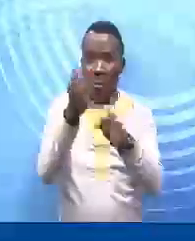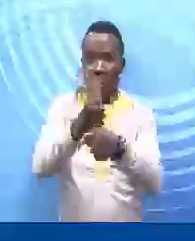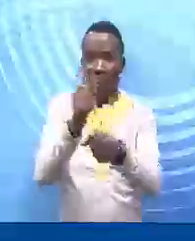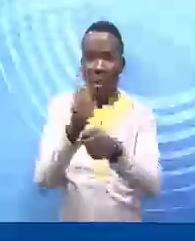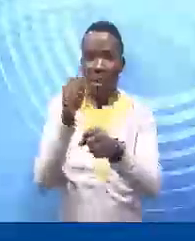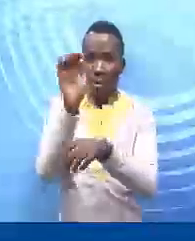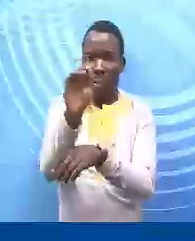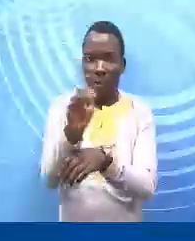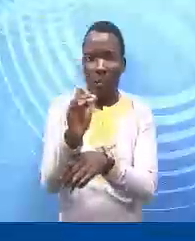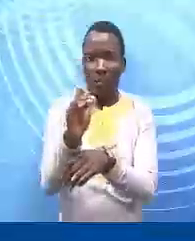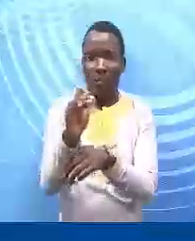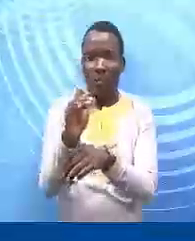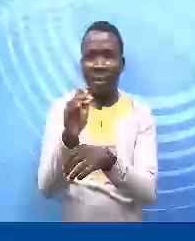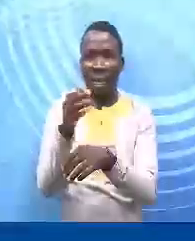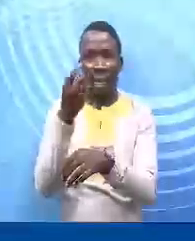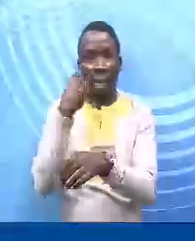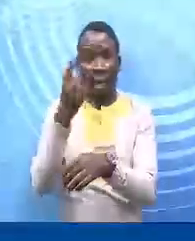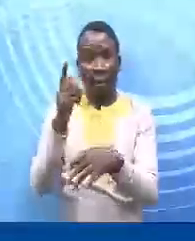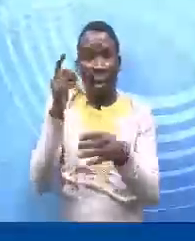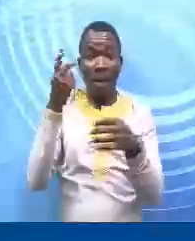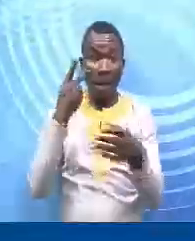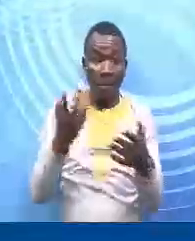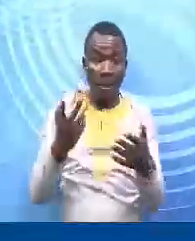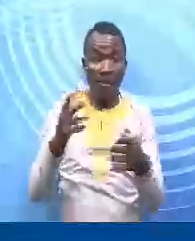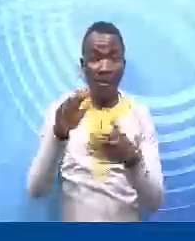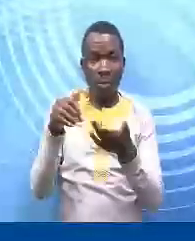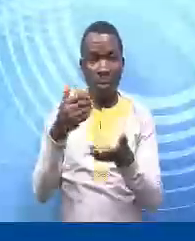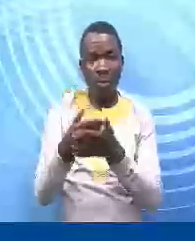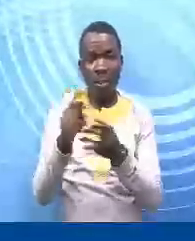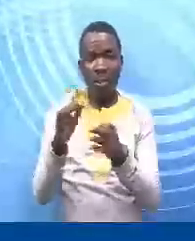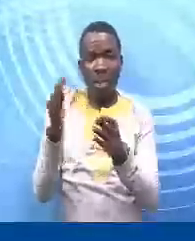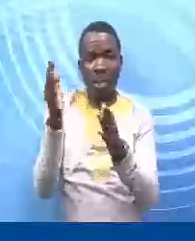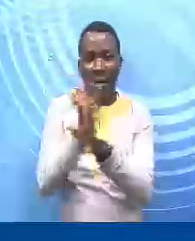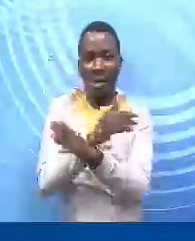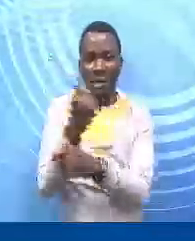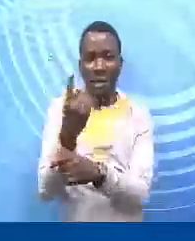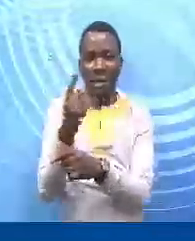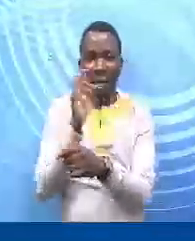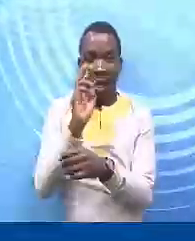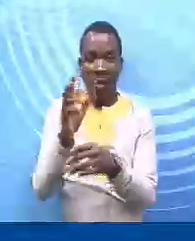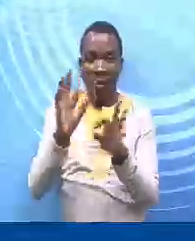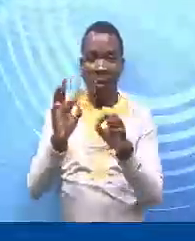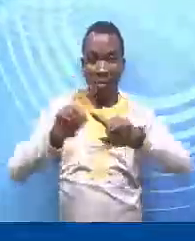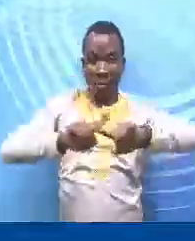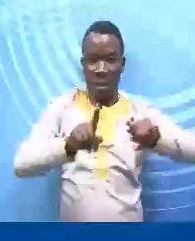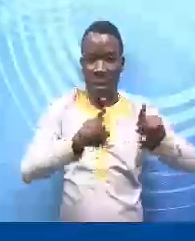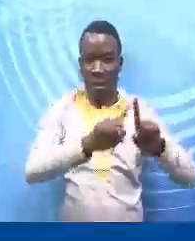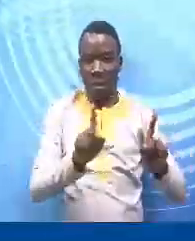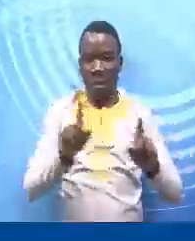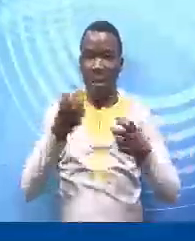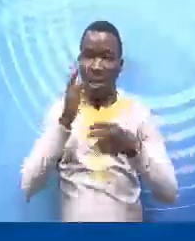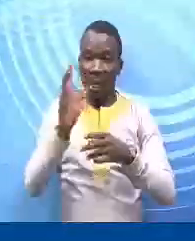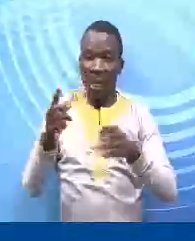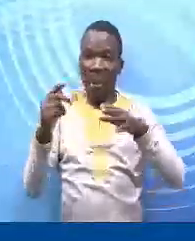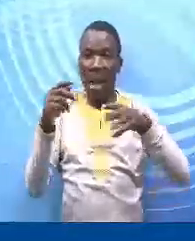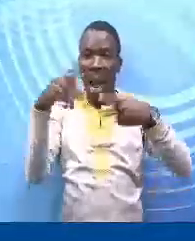investigation ikareba ukuntu byagenze byose twaraga gapande kamwe ikareba ibintu bitandukanye ikareba